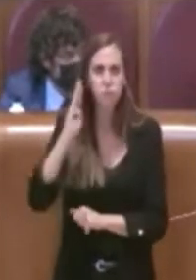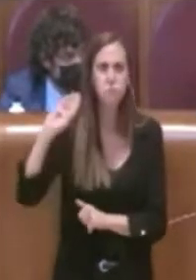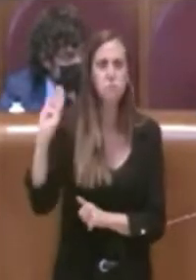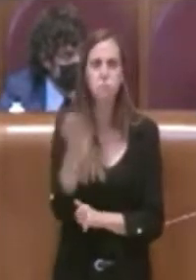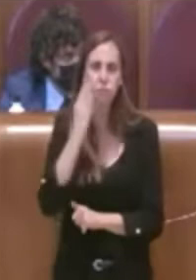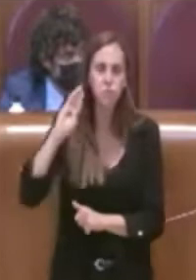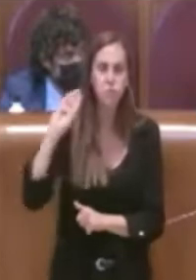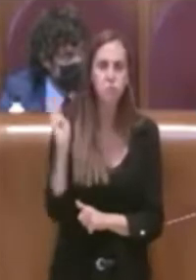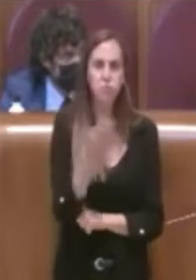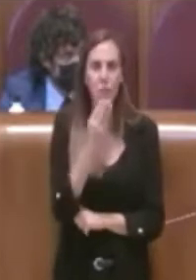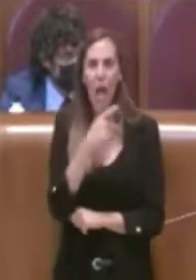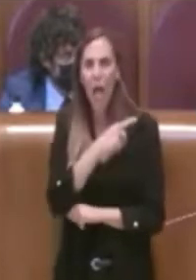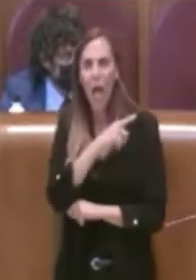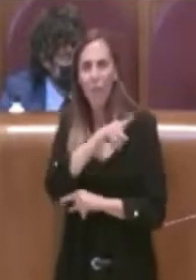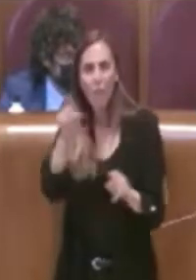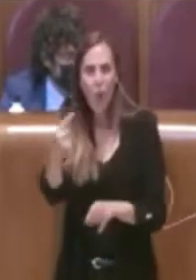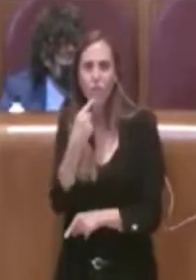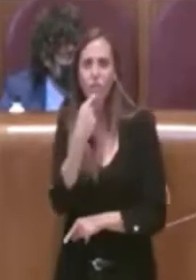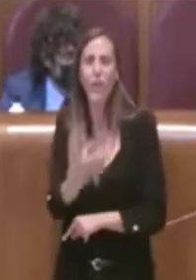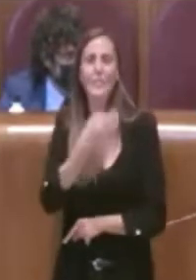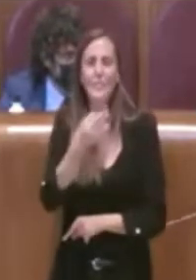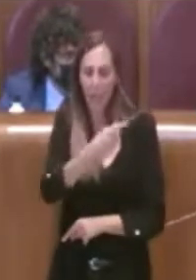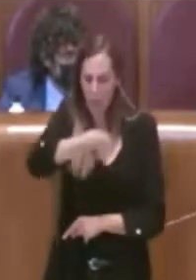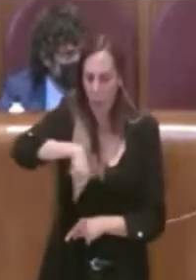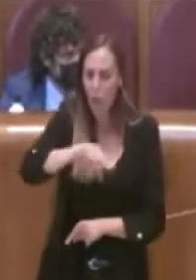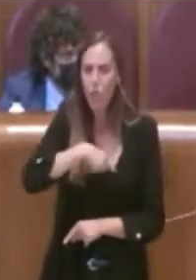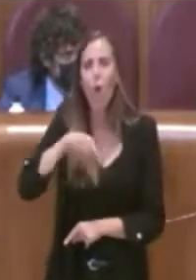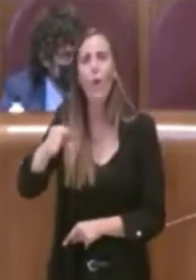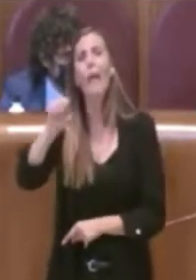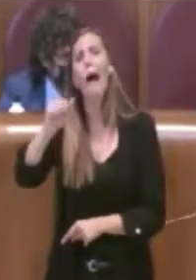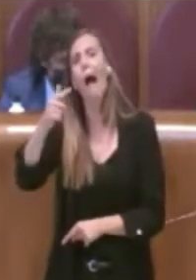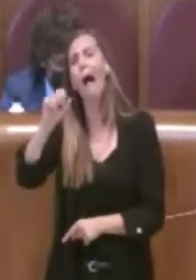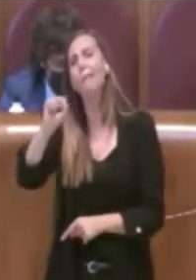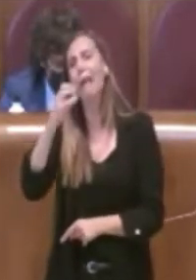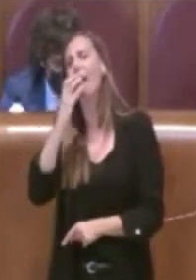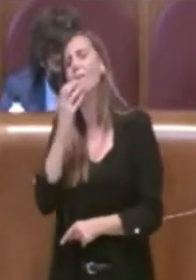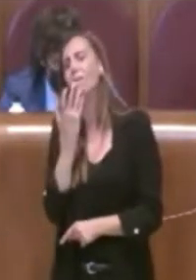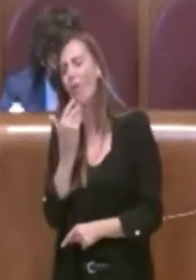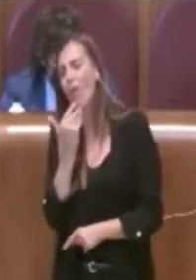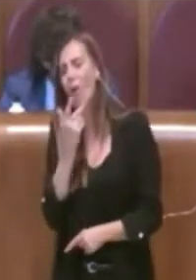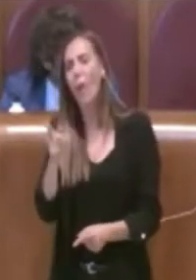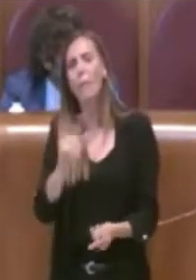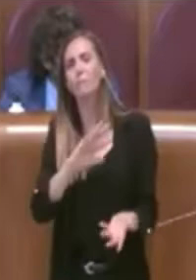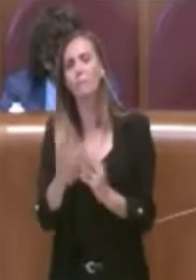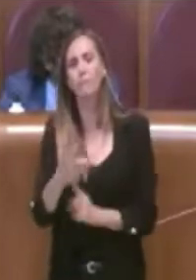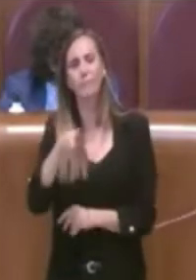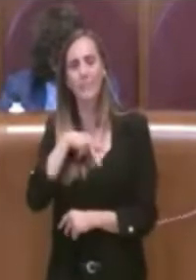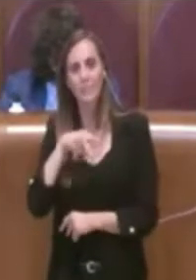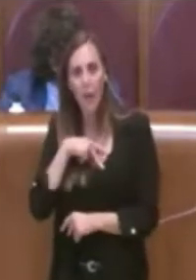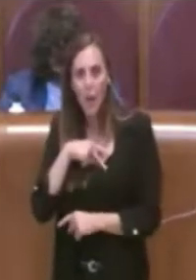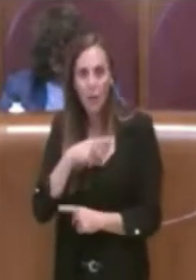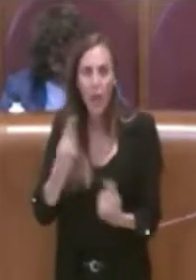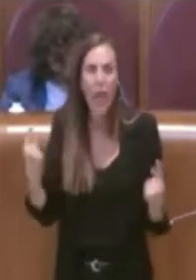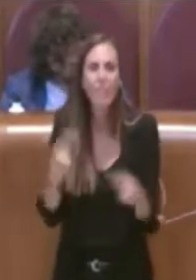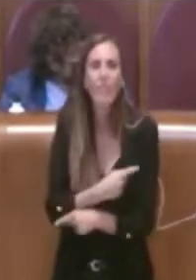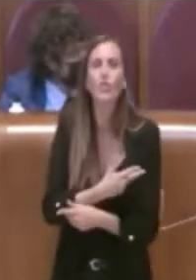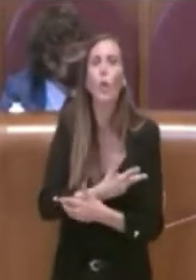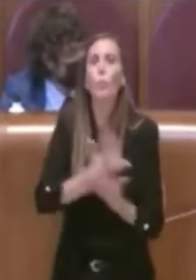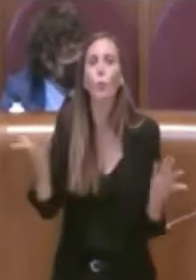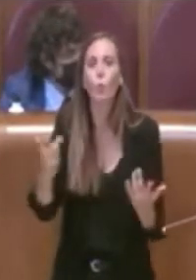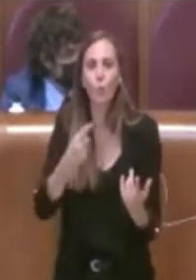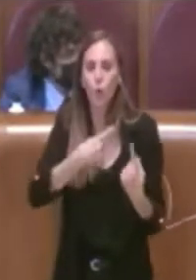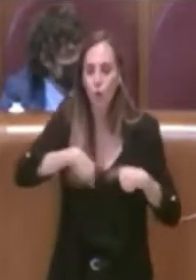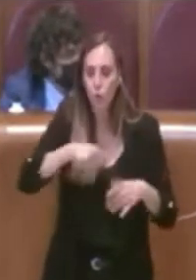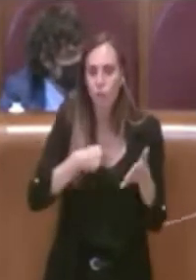attacca e invece l'abbiamo mantenuta pubblica e siamo l'unica forza politica che crede nel servizio pubblico perché lo abbiamo dimostrato con i